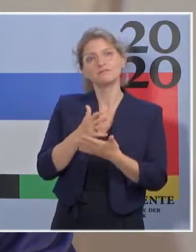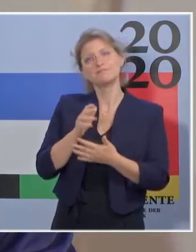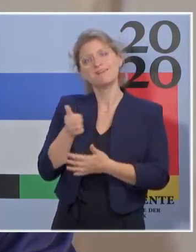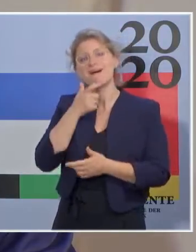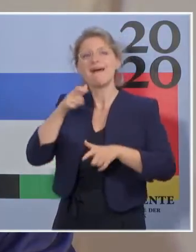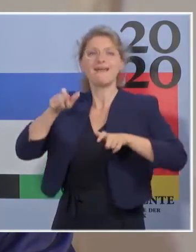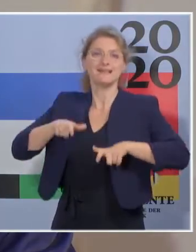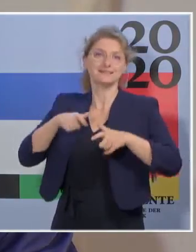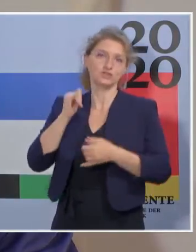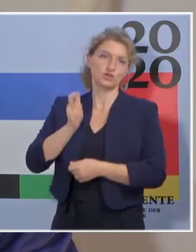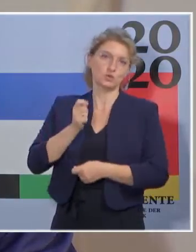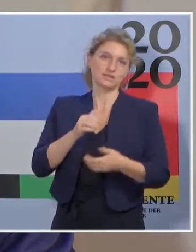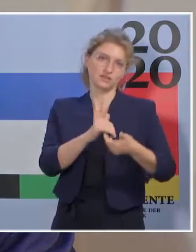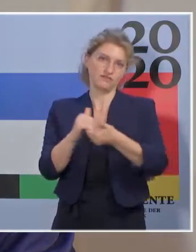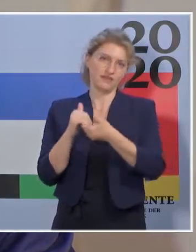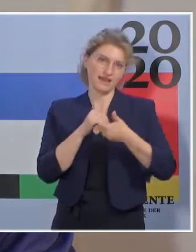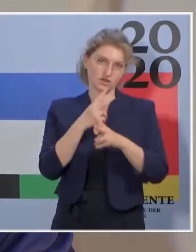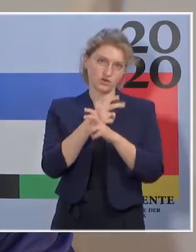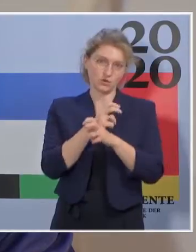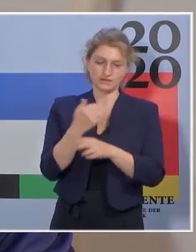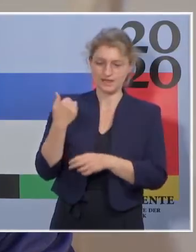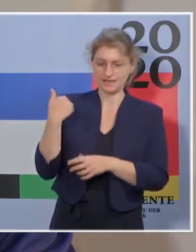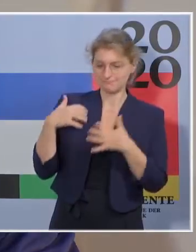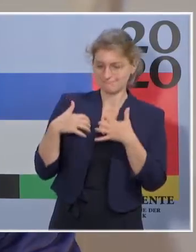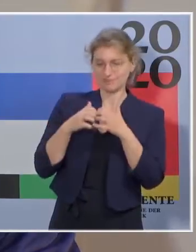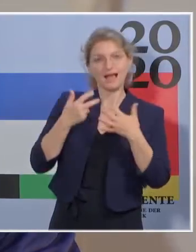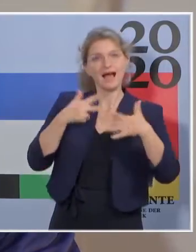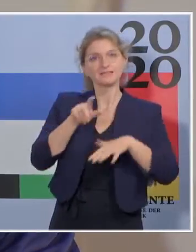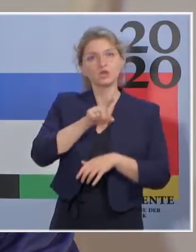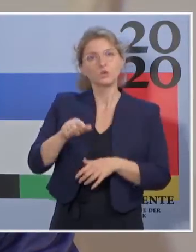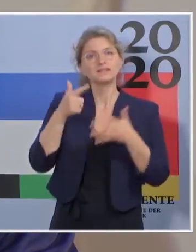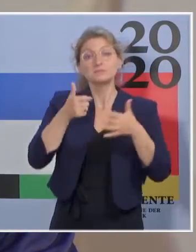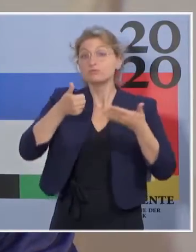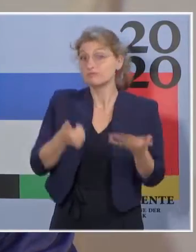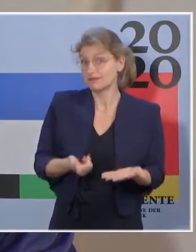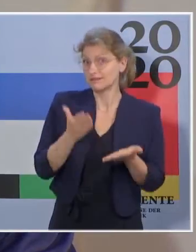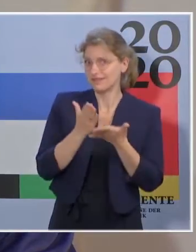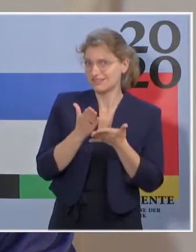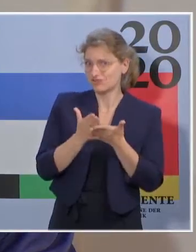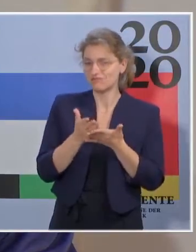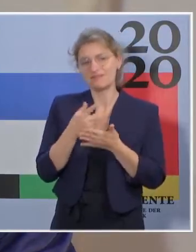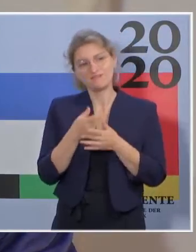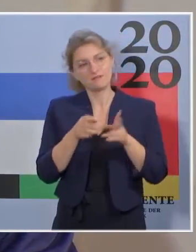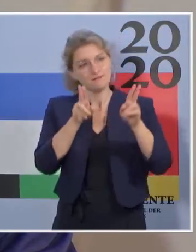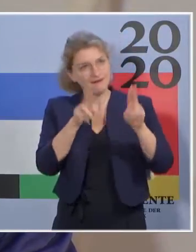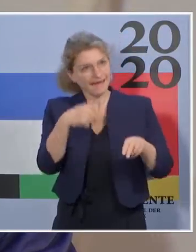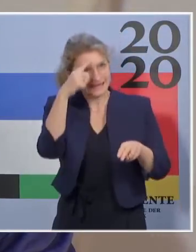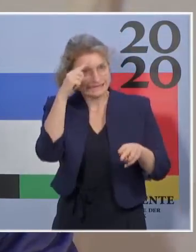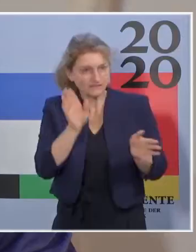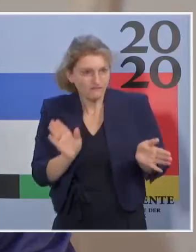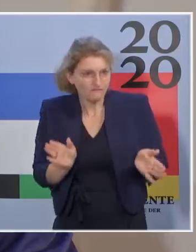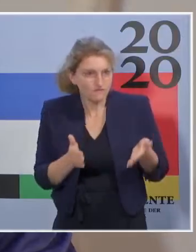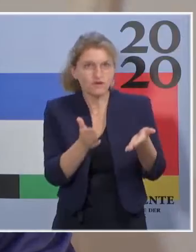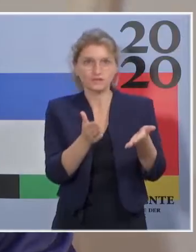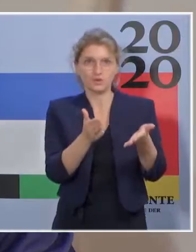juristische Vereinigung in Österreich, seit 1867 bestehend, die Förderung und Entwicklung des Rechts in allen